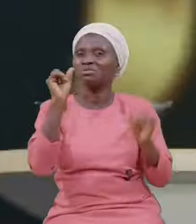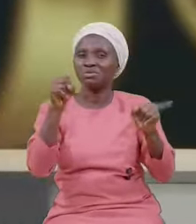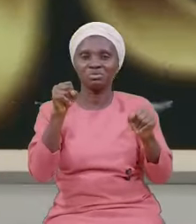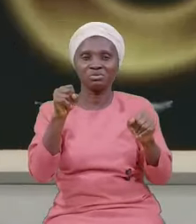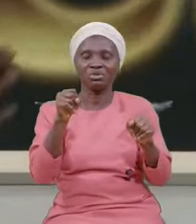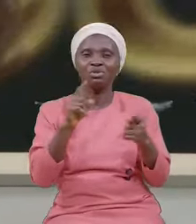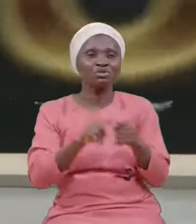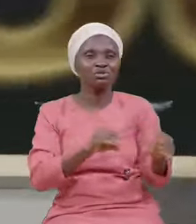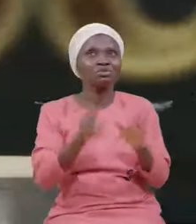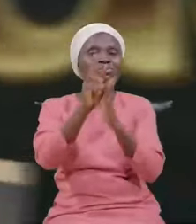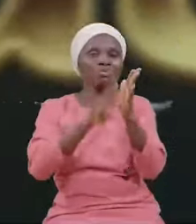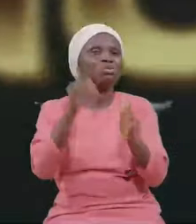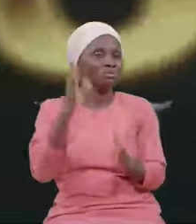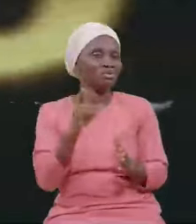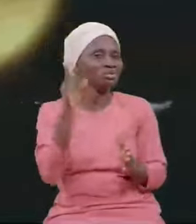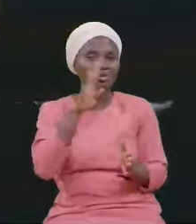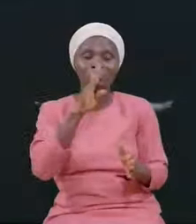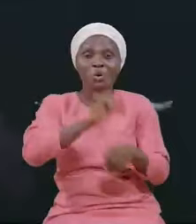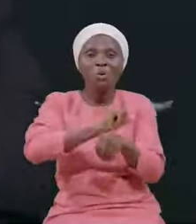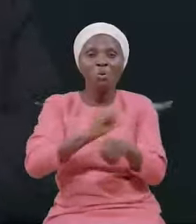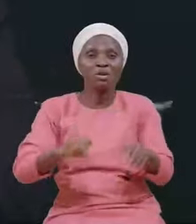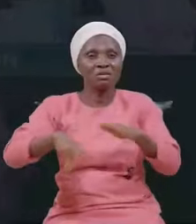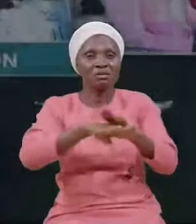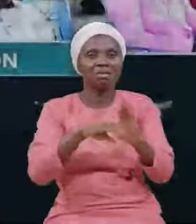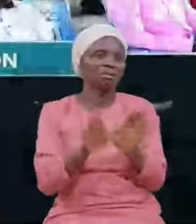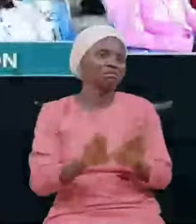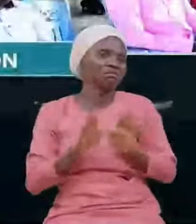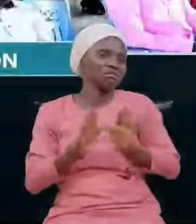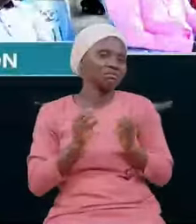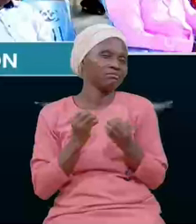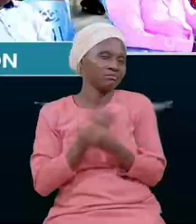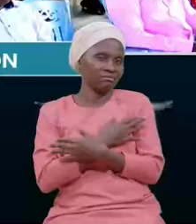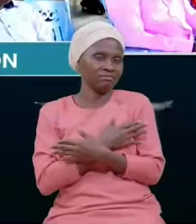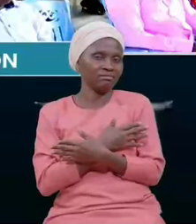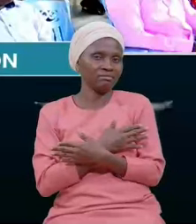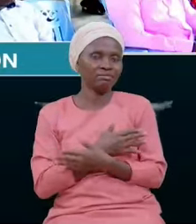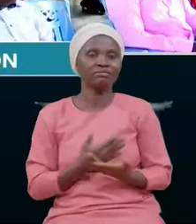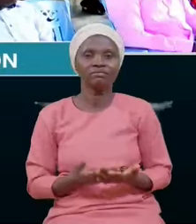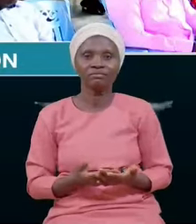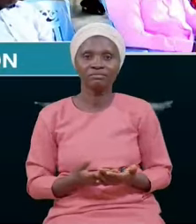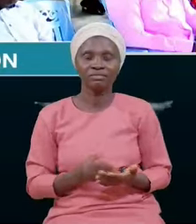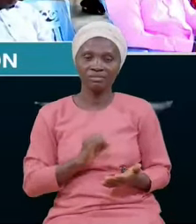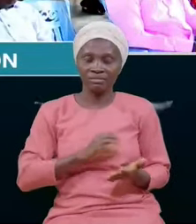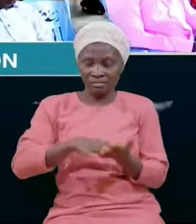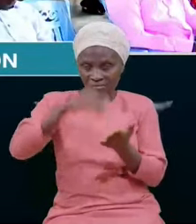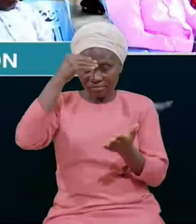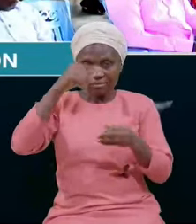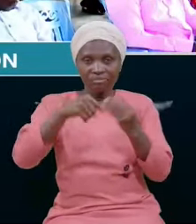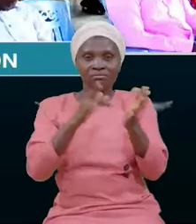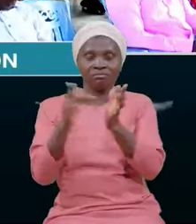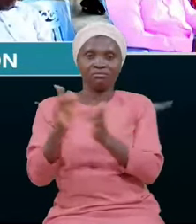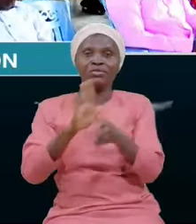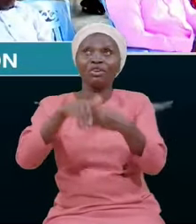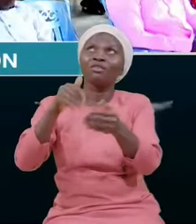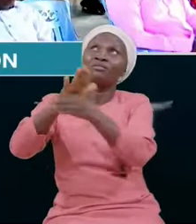Dieu. Tu prêcheras sous la crainte. J'ai appris par de Jésus, le tout suffisant Jésus. Si je